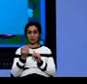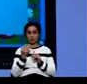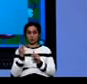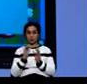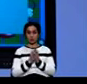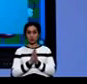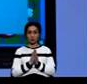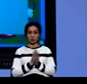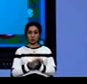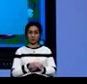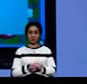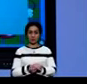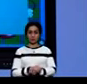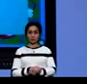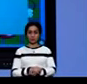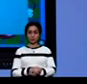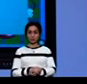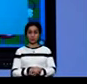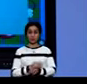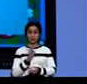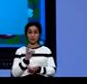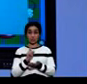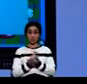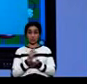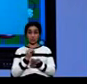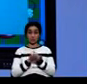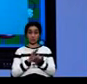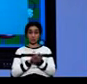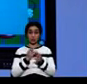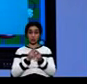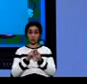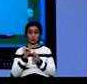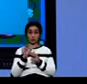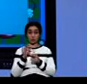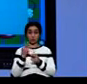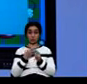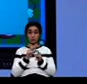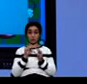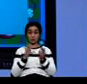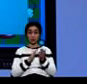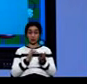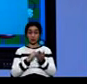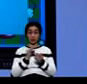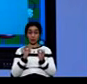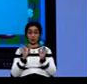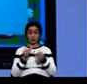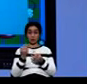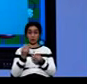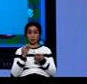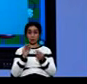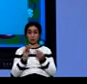вашем учебнике. Вы должны записать это упражнение в тетрадь,